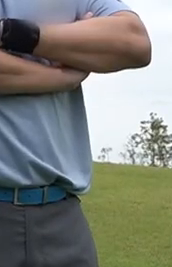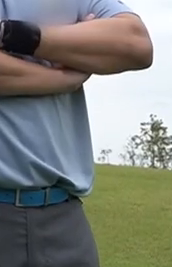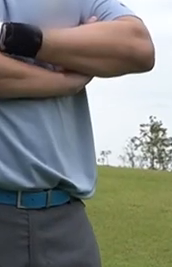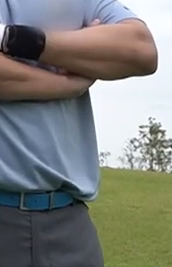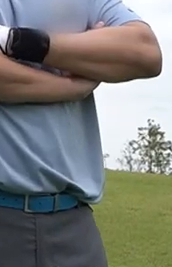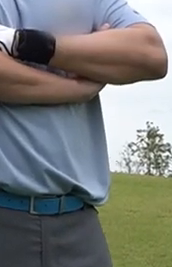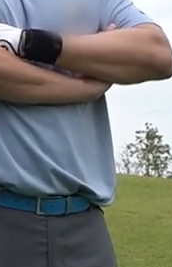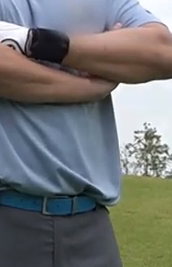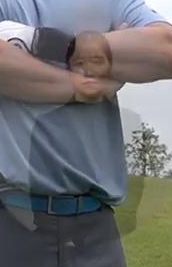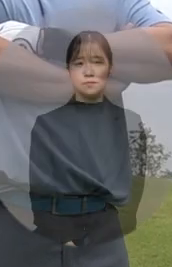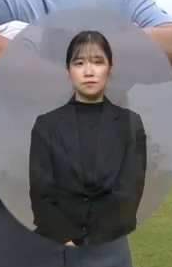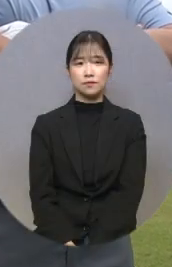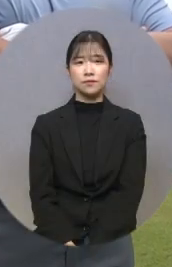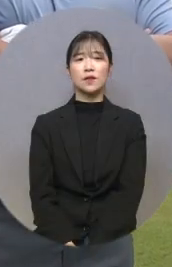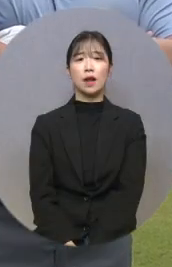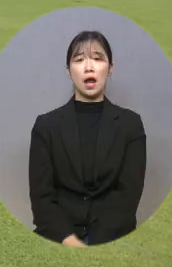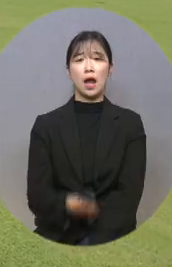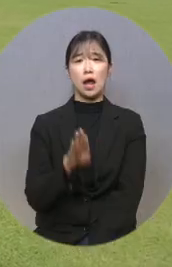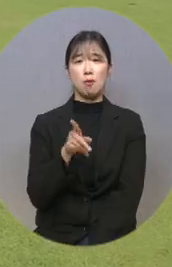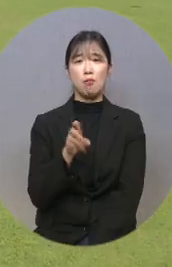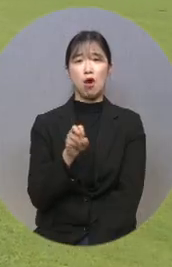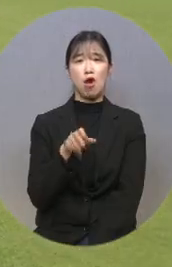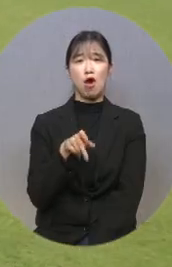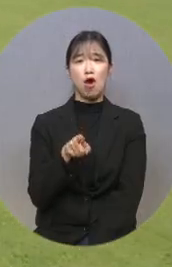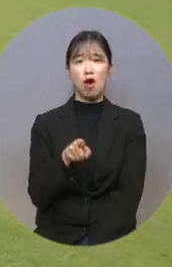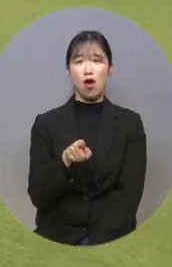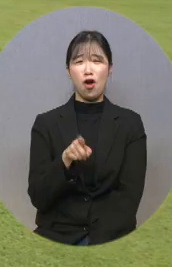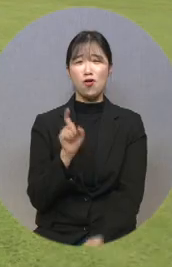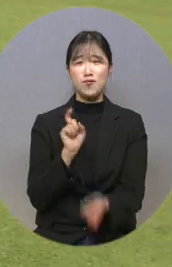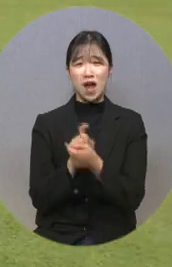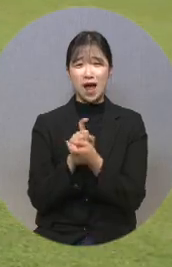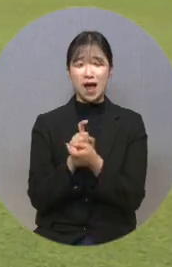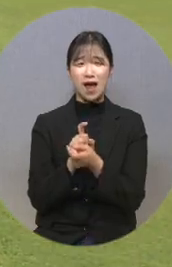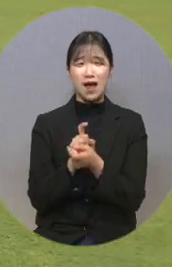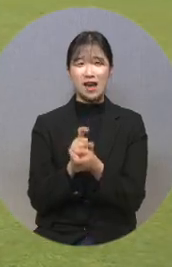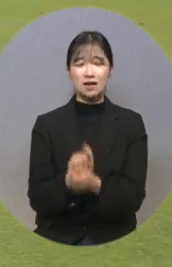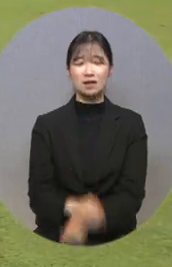우와! 뻥커다 형!